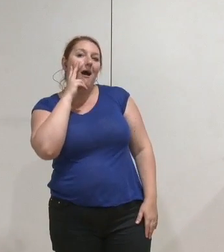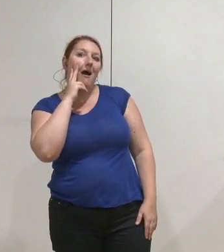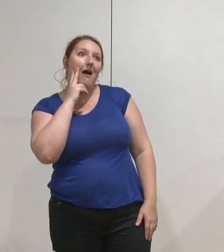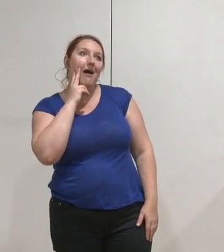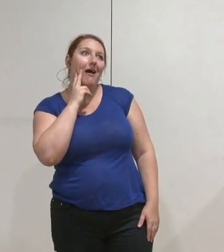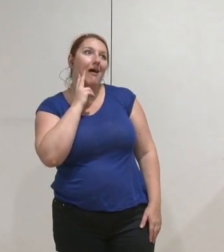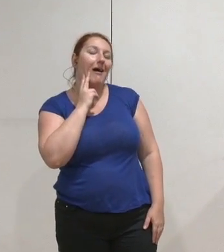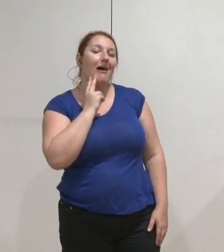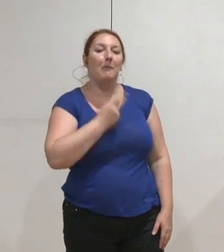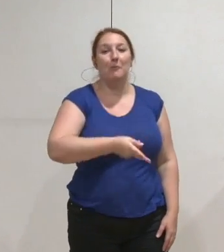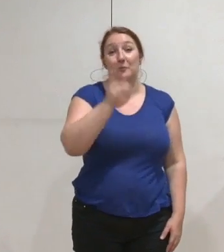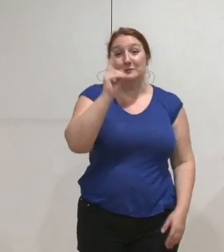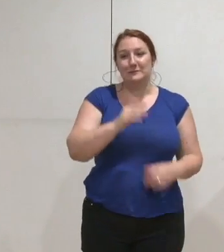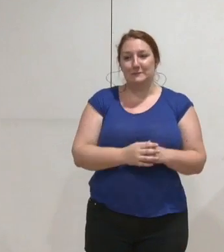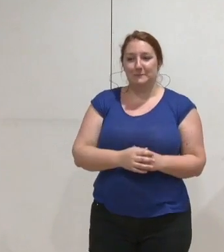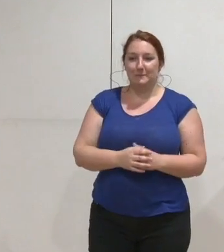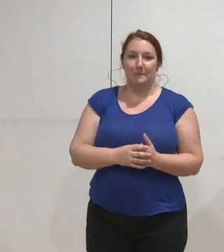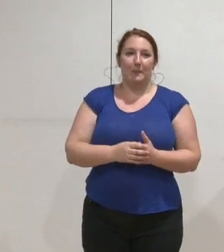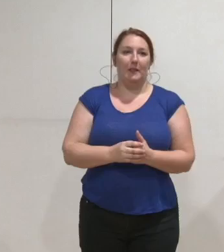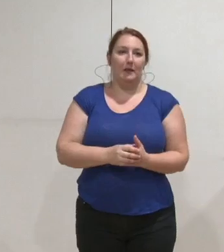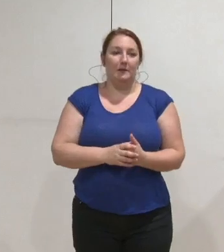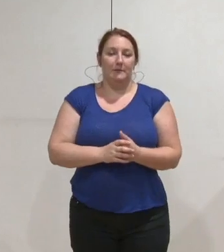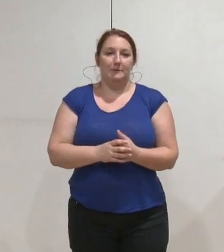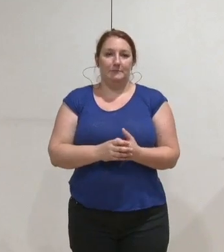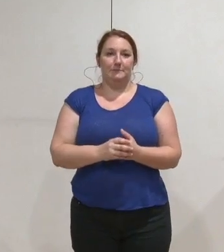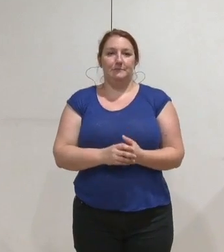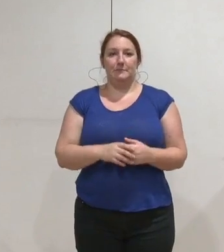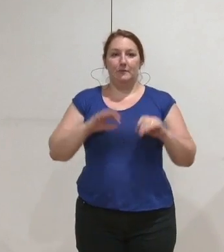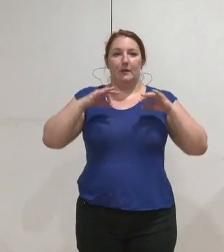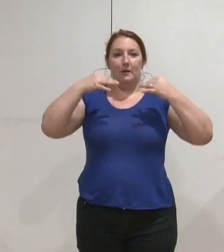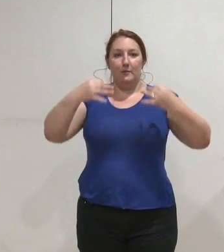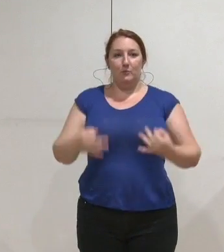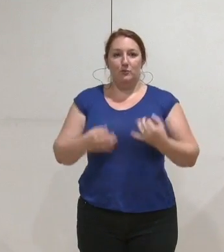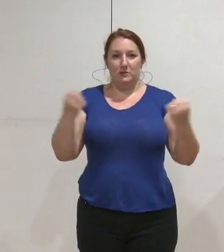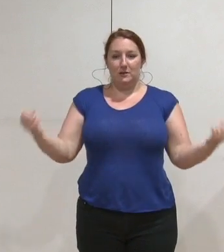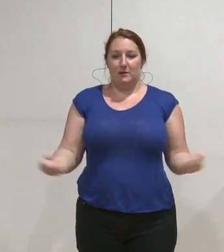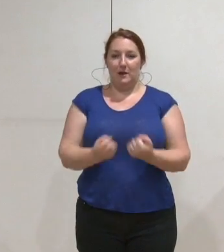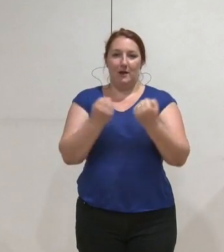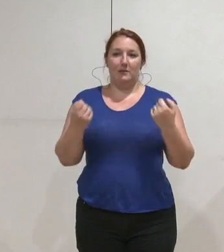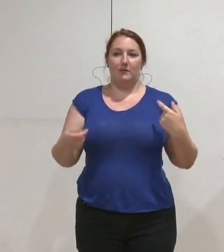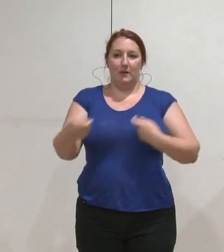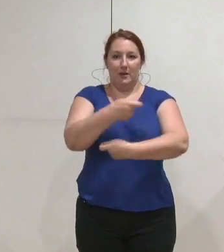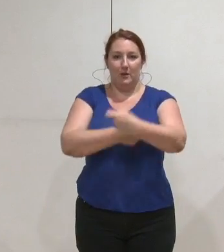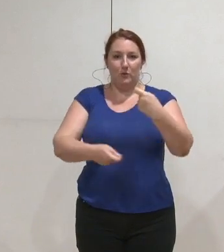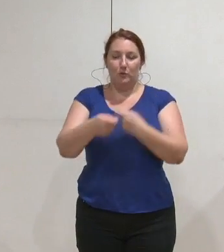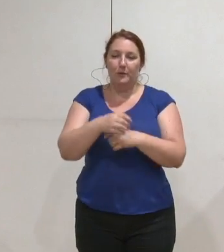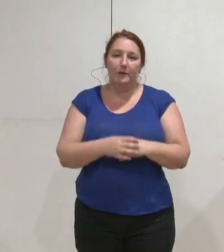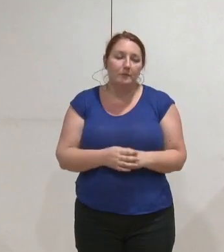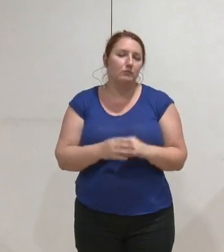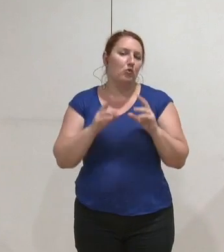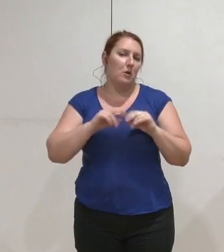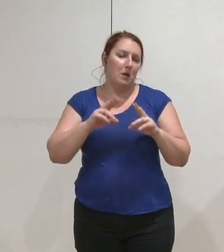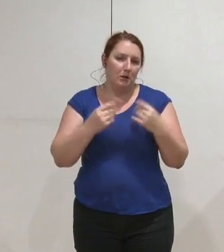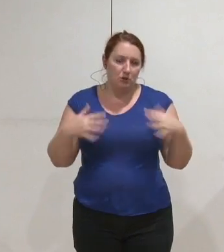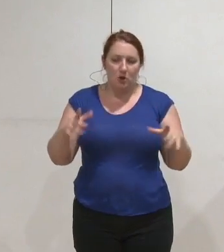gourmand si vous me permettez l'expression alors budget des activités économiques bon on en a déjà parlé on a parlé d'ALP